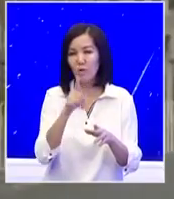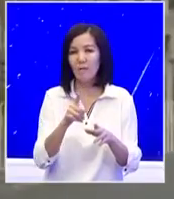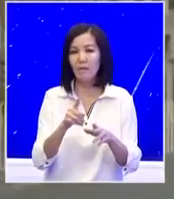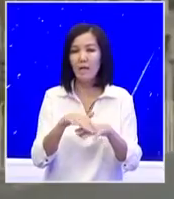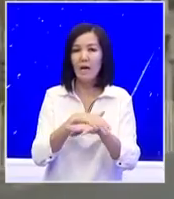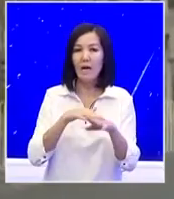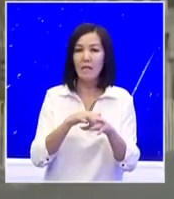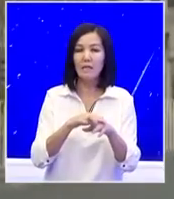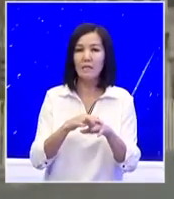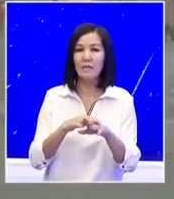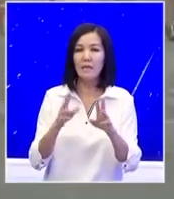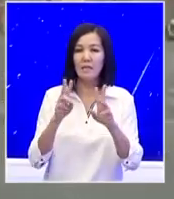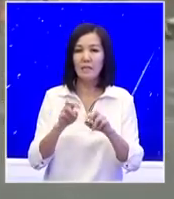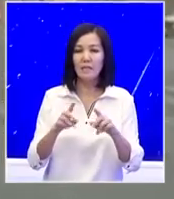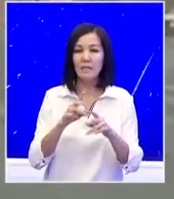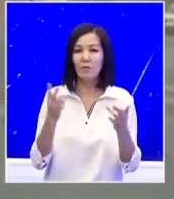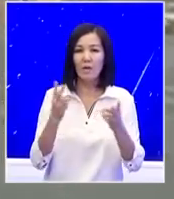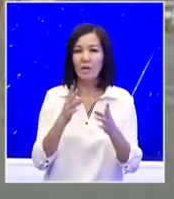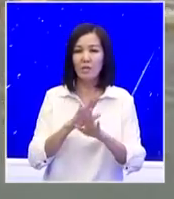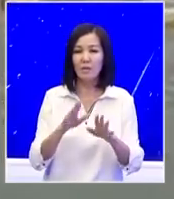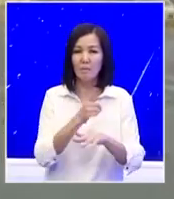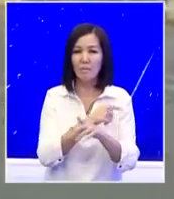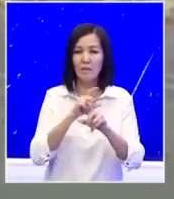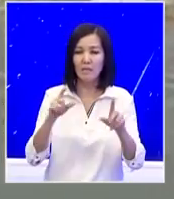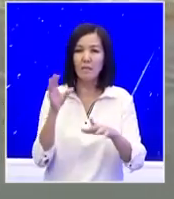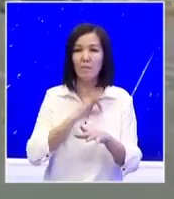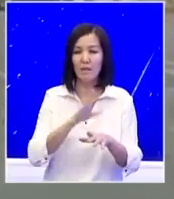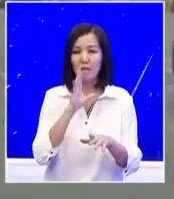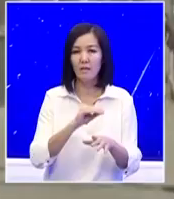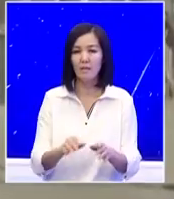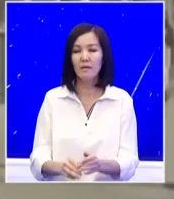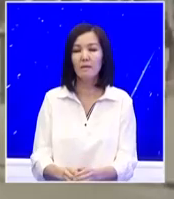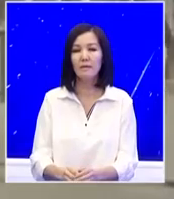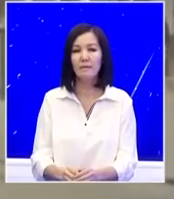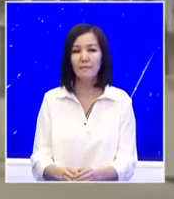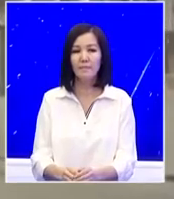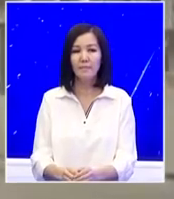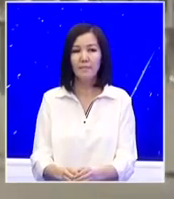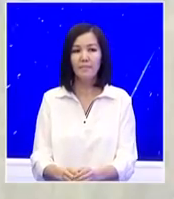халықты жаппай тексеруге жарамсыз, тек медициналық мекемелерде ғана пайдаланылады.